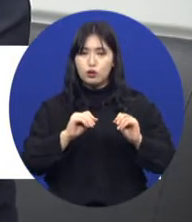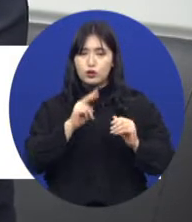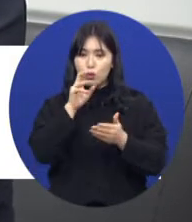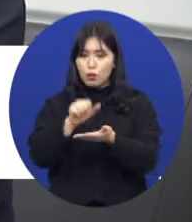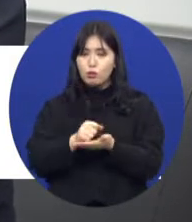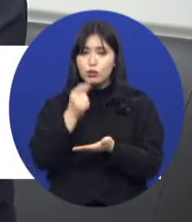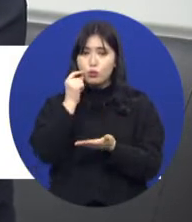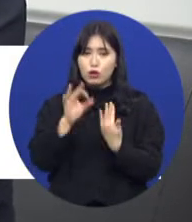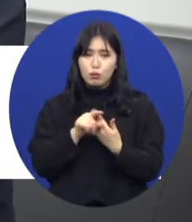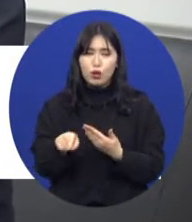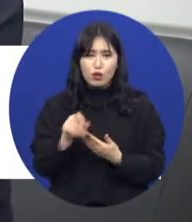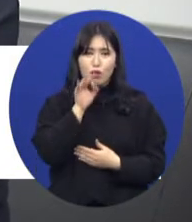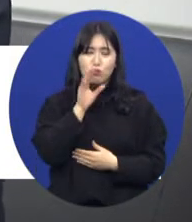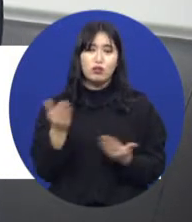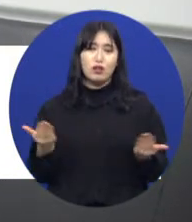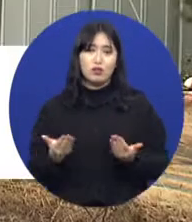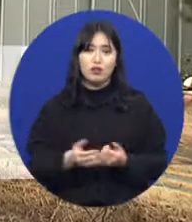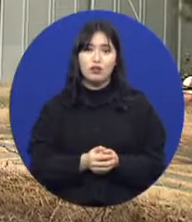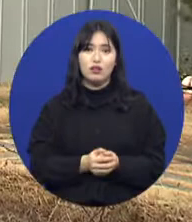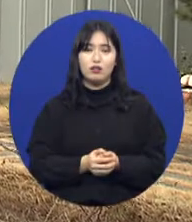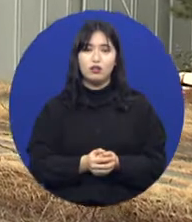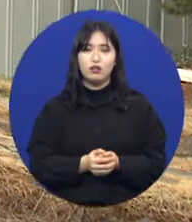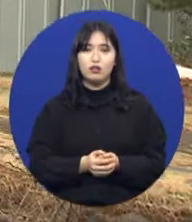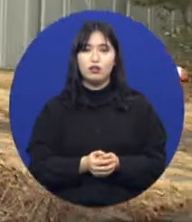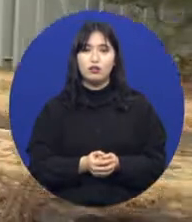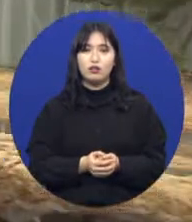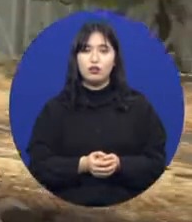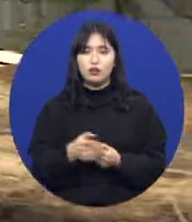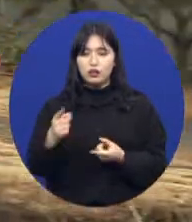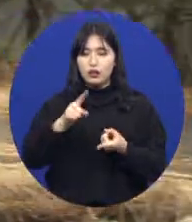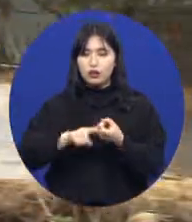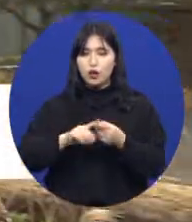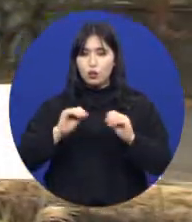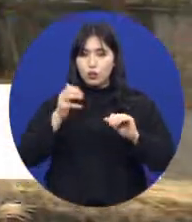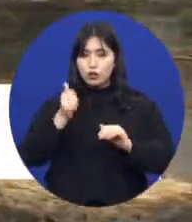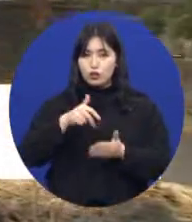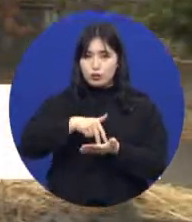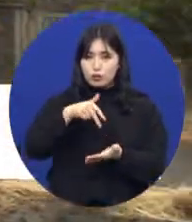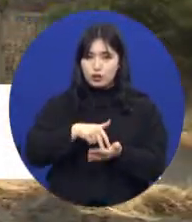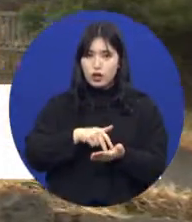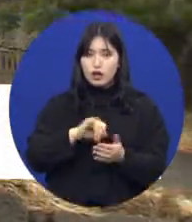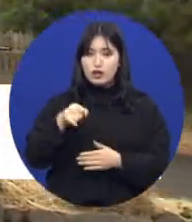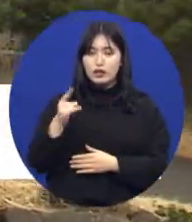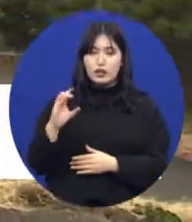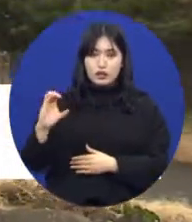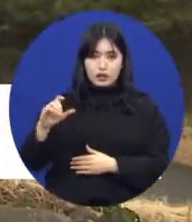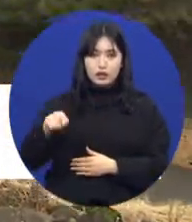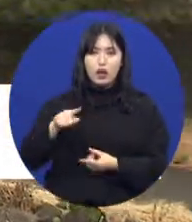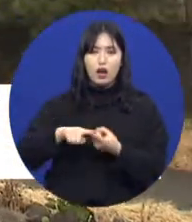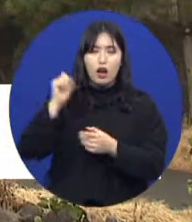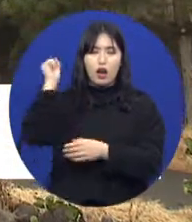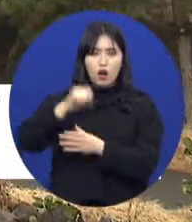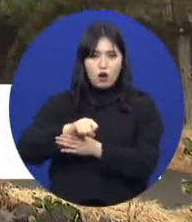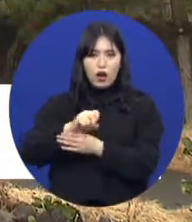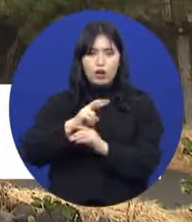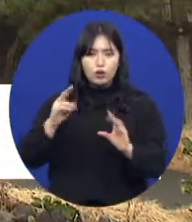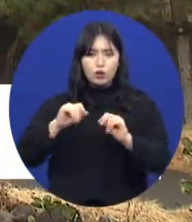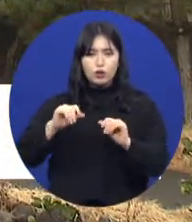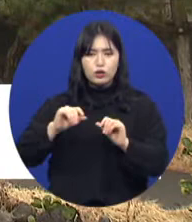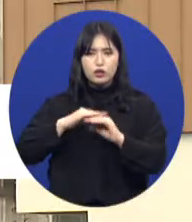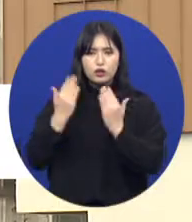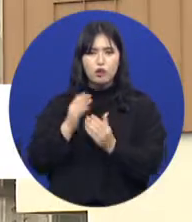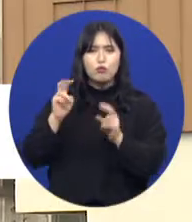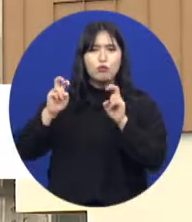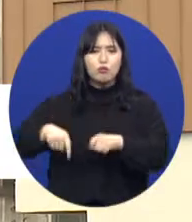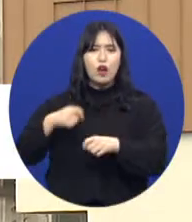확보하지 못하면 불가능한 것도 아니겠습니까? 이에 대해 토지주들은 JDC가 인허가와 토지 수용 모두